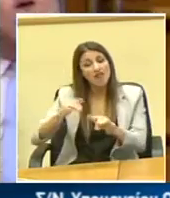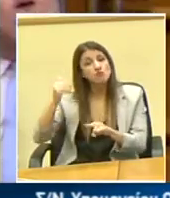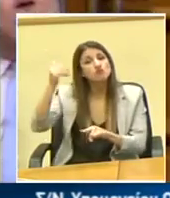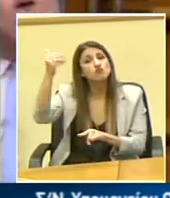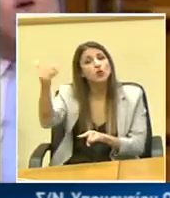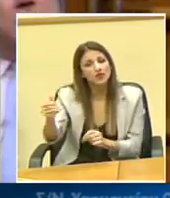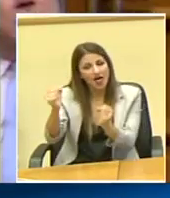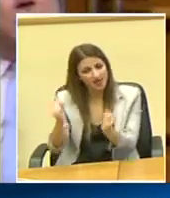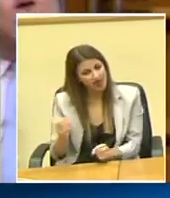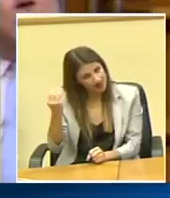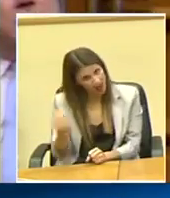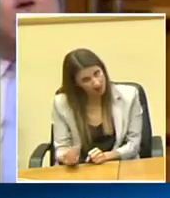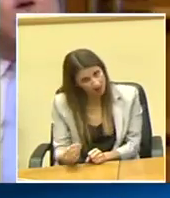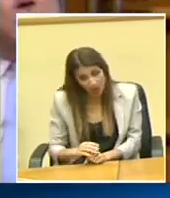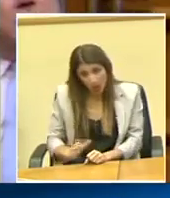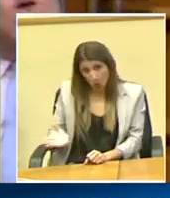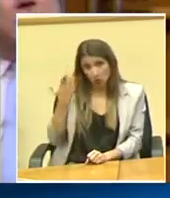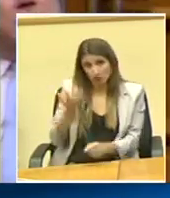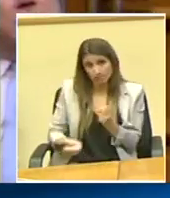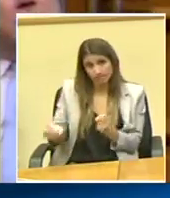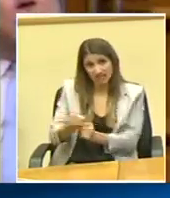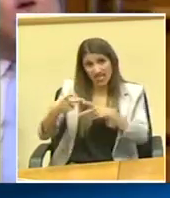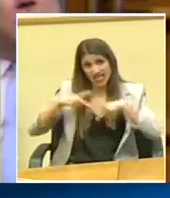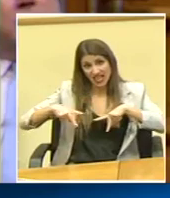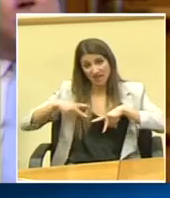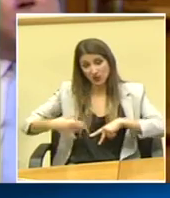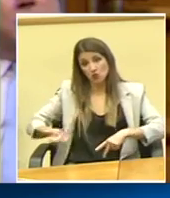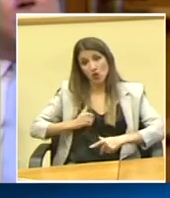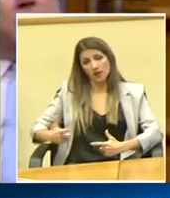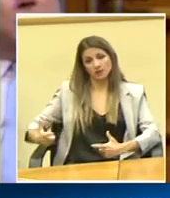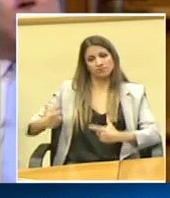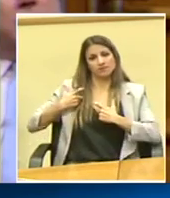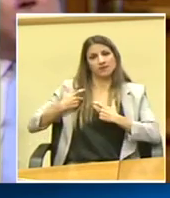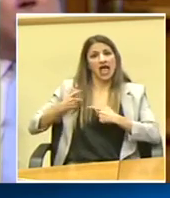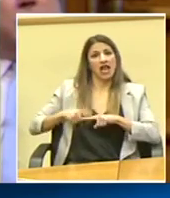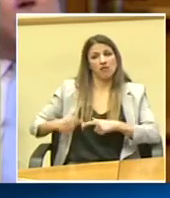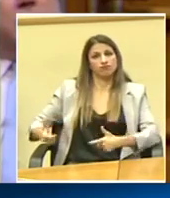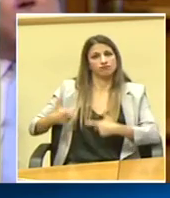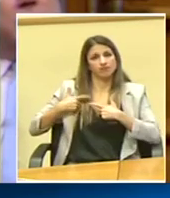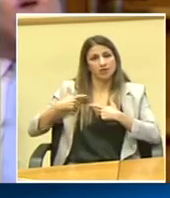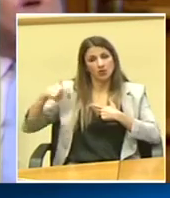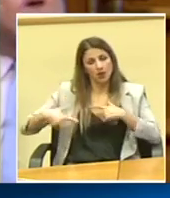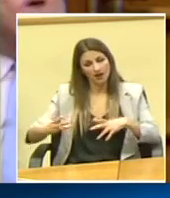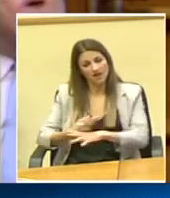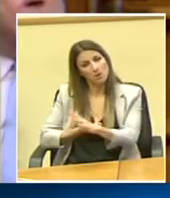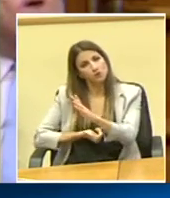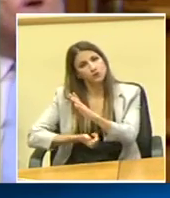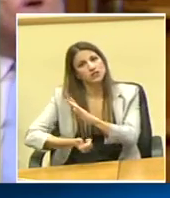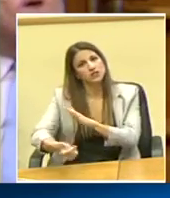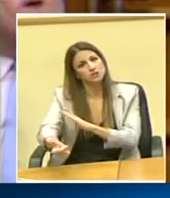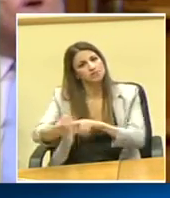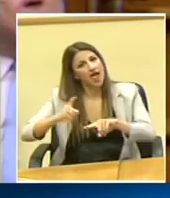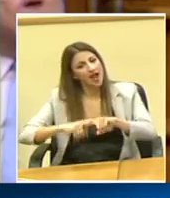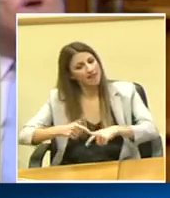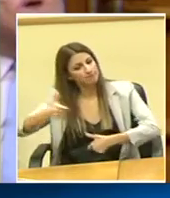Παραλάβαμε μια χώρα που βίωνε διεθνή απομόνωση και σήμερα αποκαθιστά τον διεθνή,